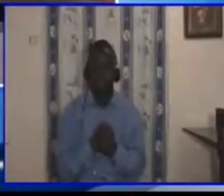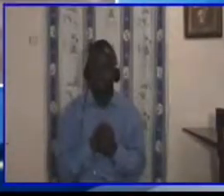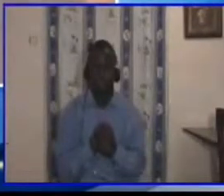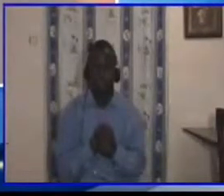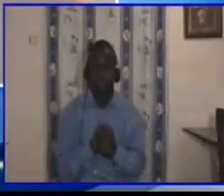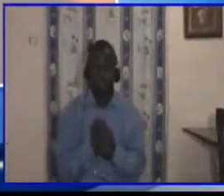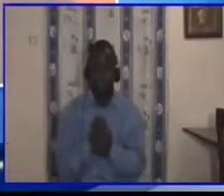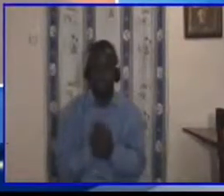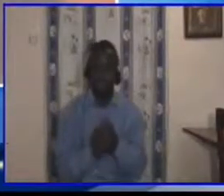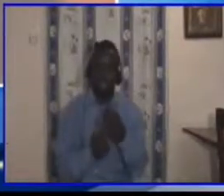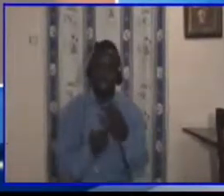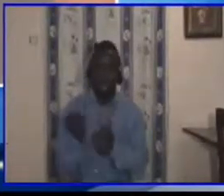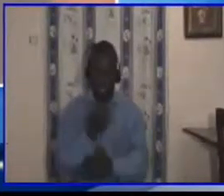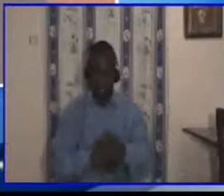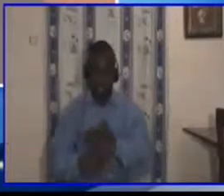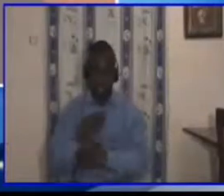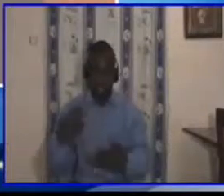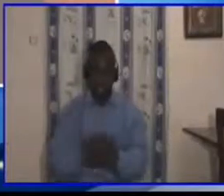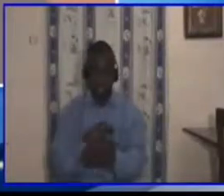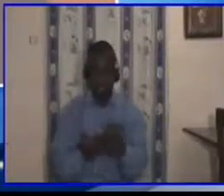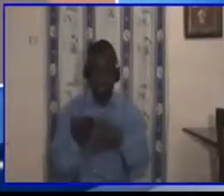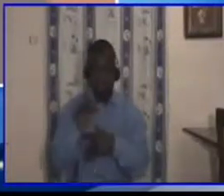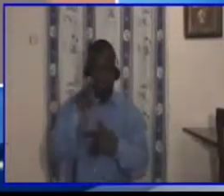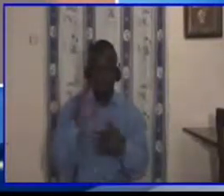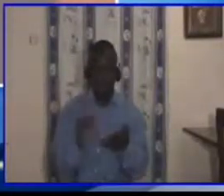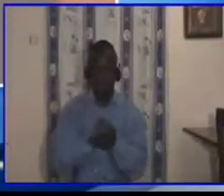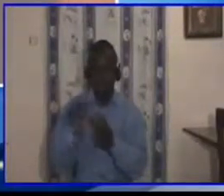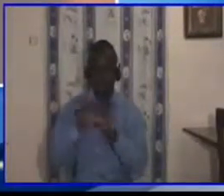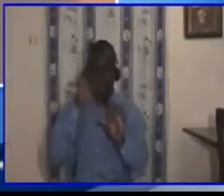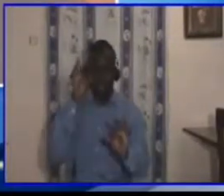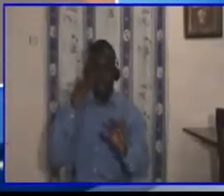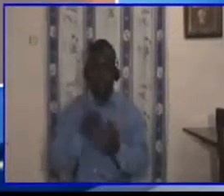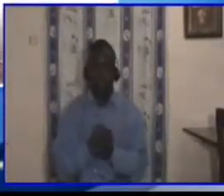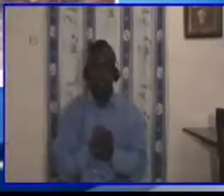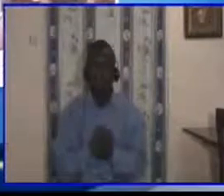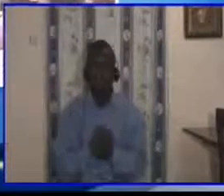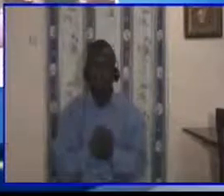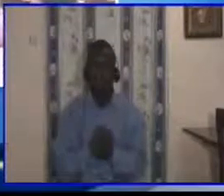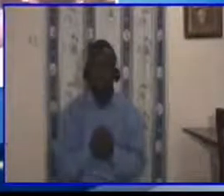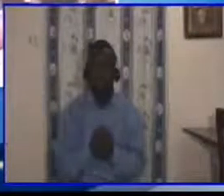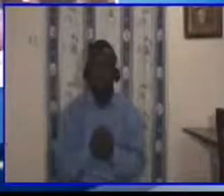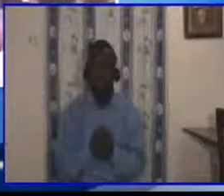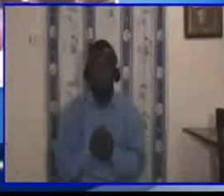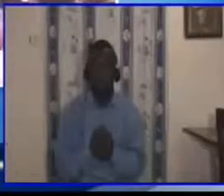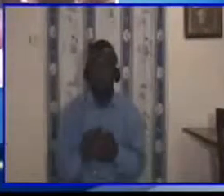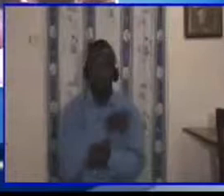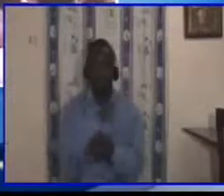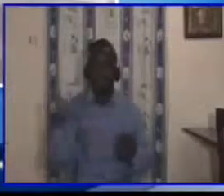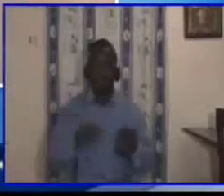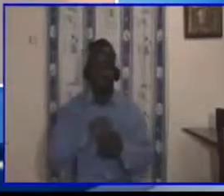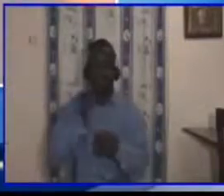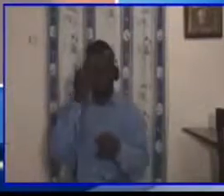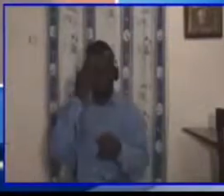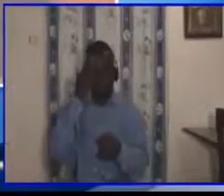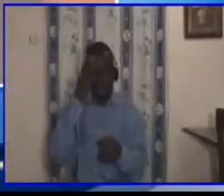ma se siete un vero figlio di dio nato di nuovo